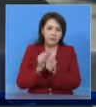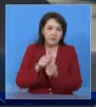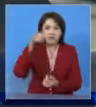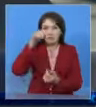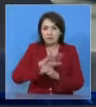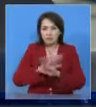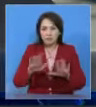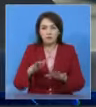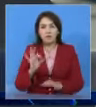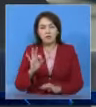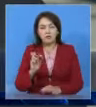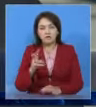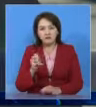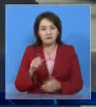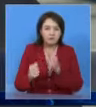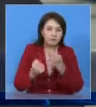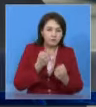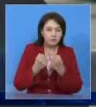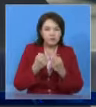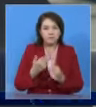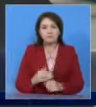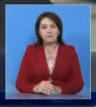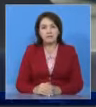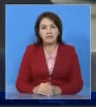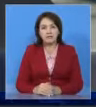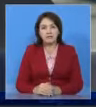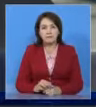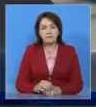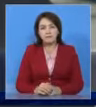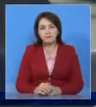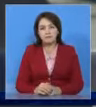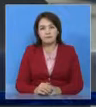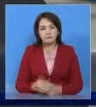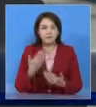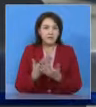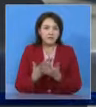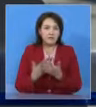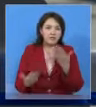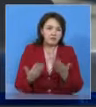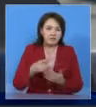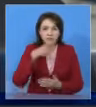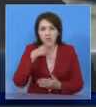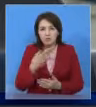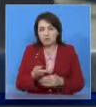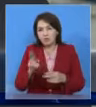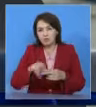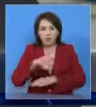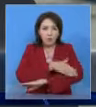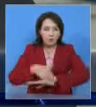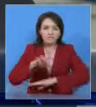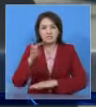несоответствие коэффициента уплотнения при укатке. Например, если сказать, это улица